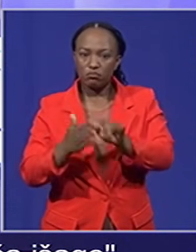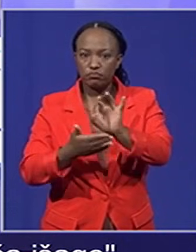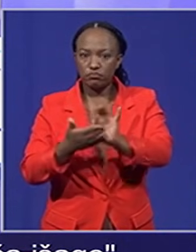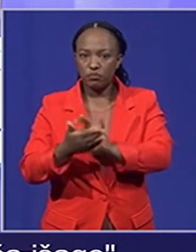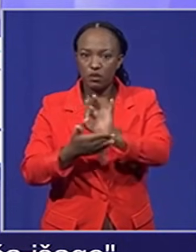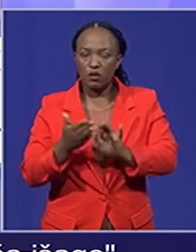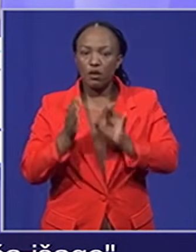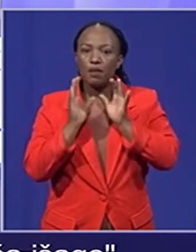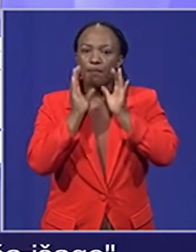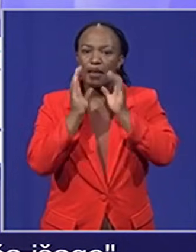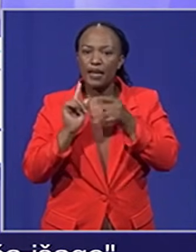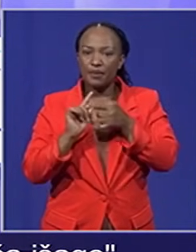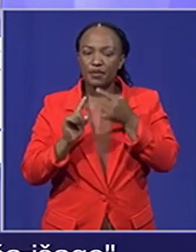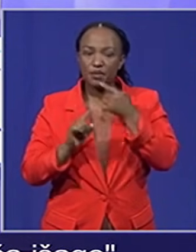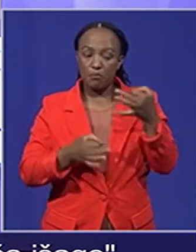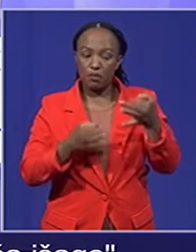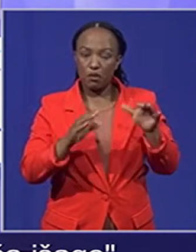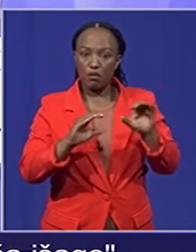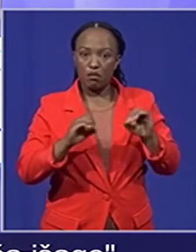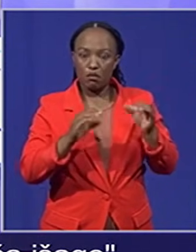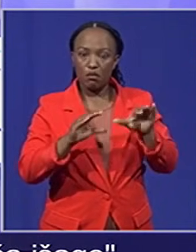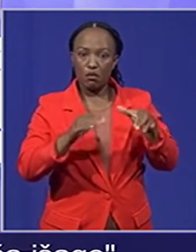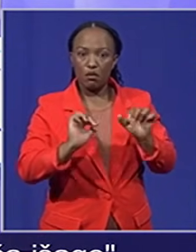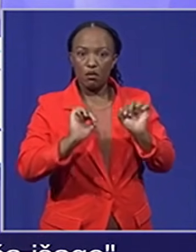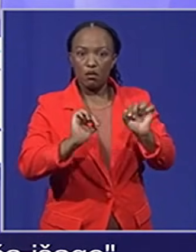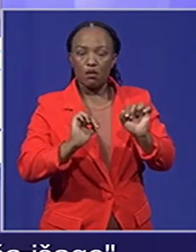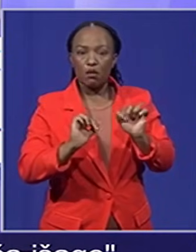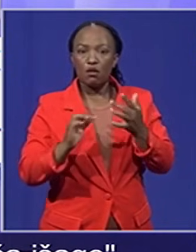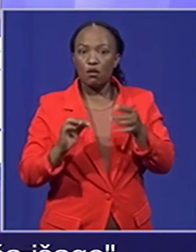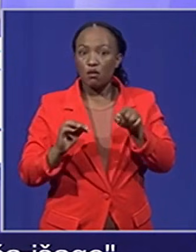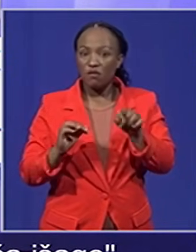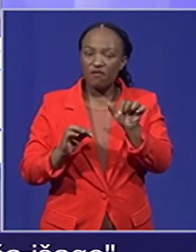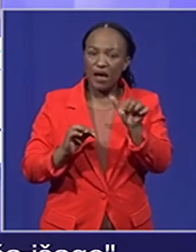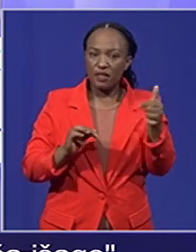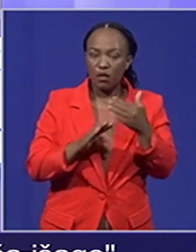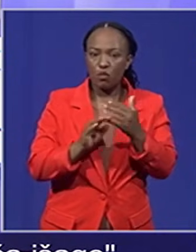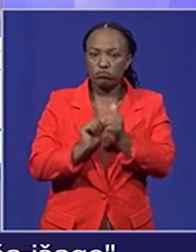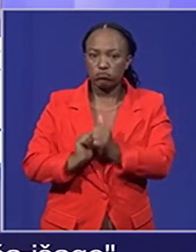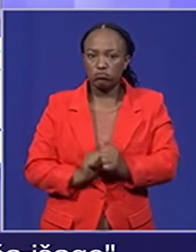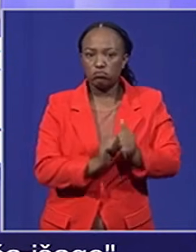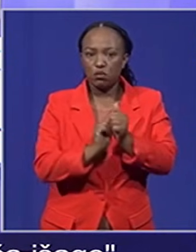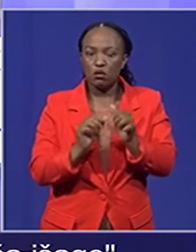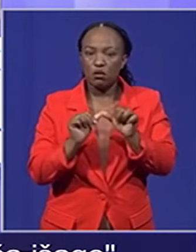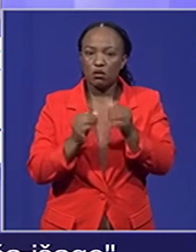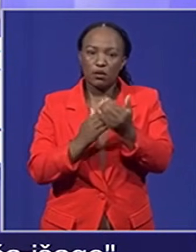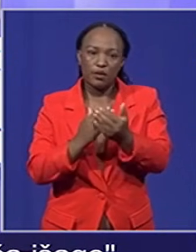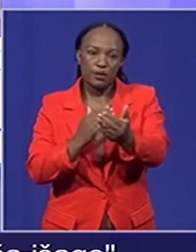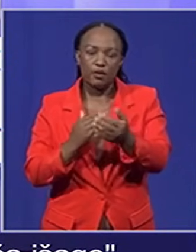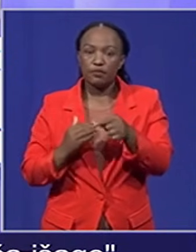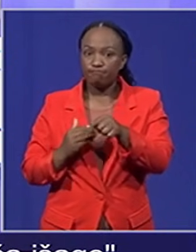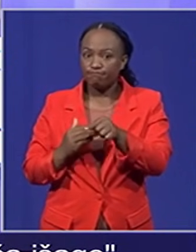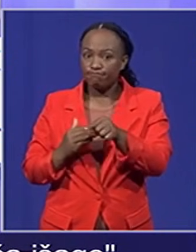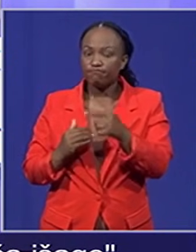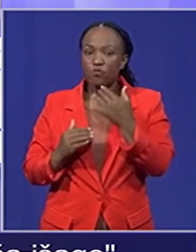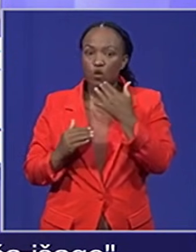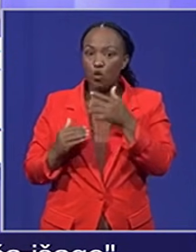ya ka Malema mokgatlo o tla fetoša tshepedišo ya wona mabapi le tšhomišano le e mengwe ya mekgatlo go ya pele. O tlhotlheletša gore